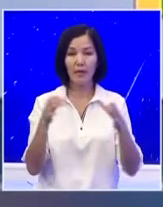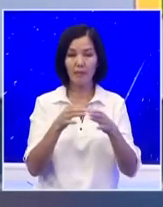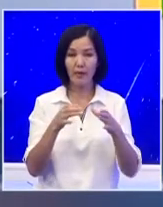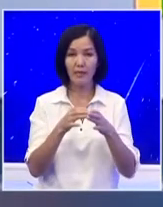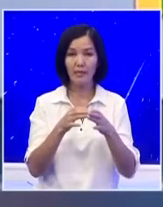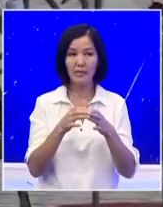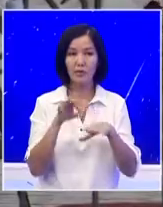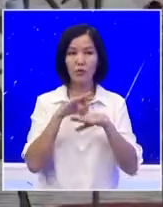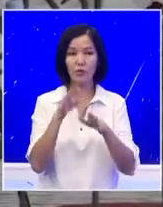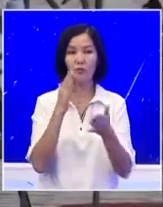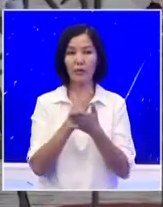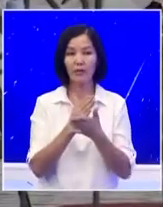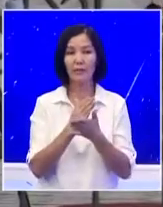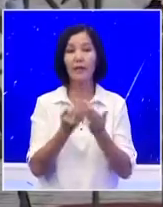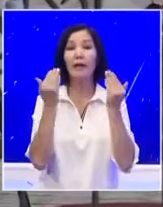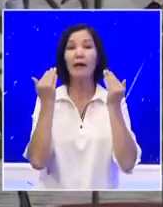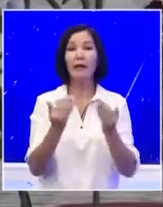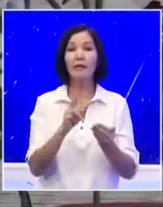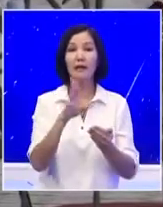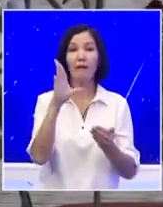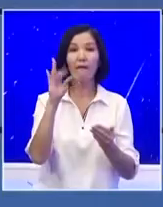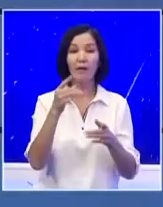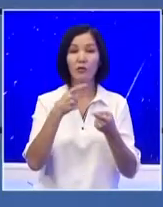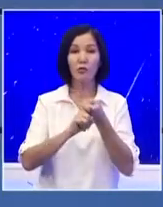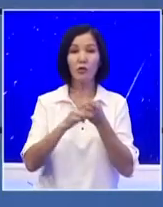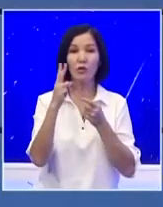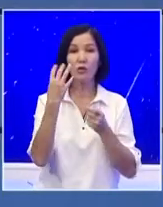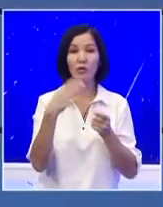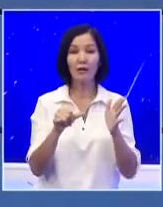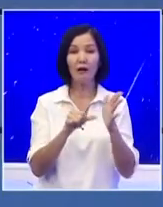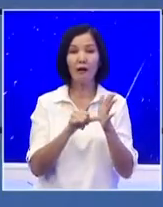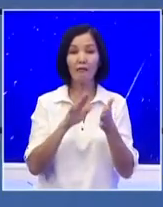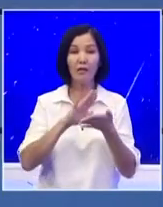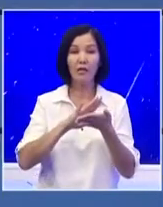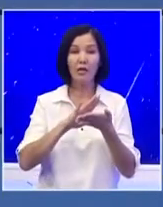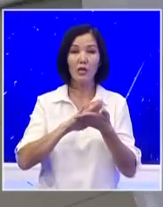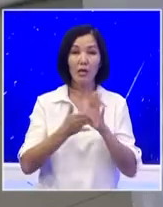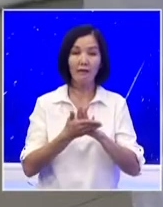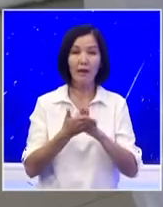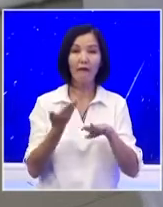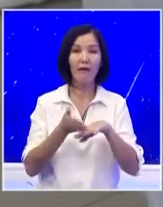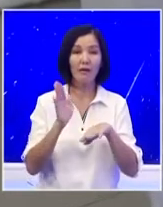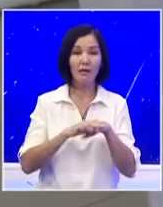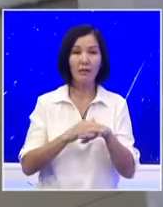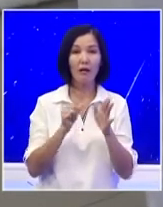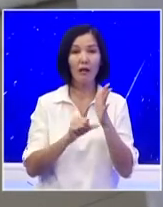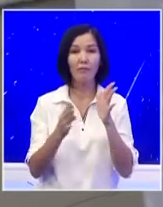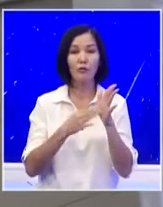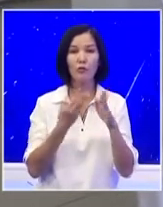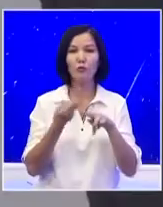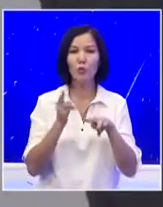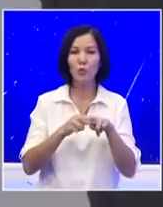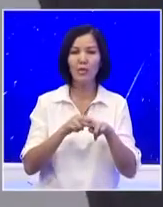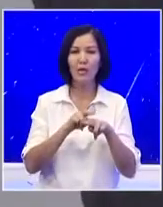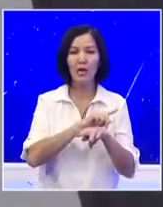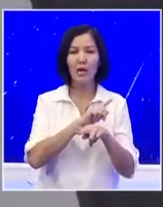компаниясының жүріп жатыр. Қазір КВИ жұқтырған 246 адамның жағдайы нашар және 69 науқастықы өте нашар деп